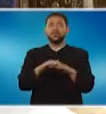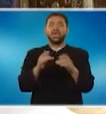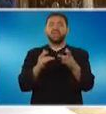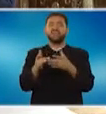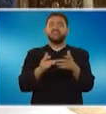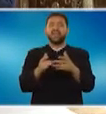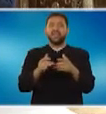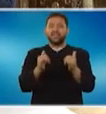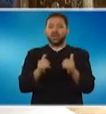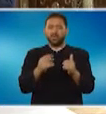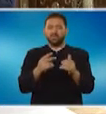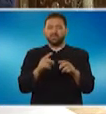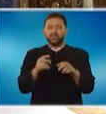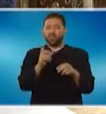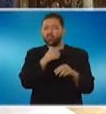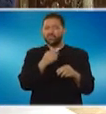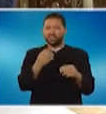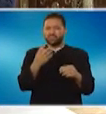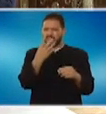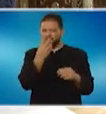rând. În al doilea rând,